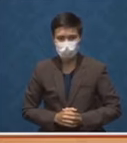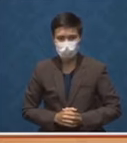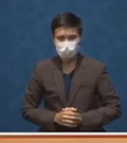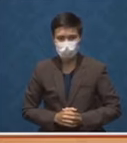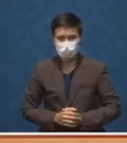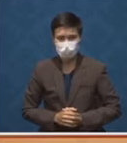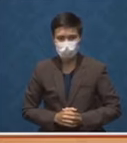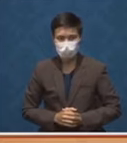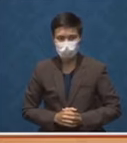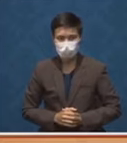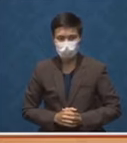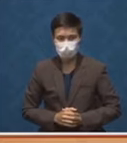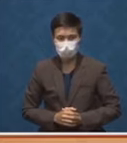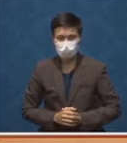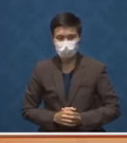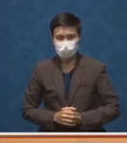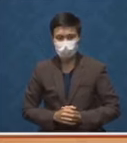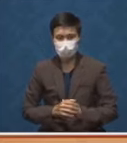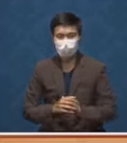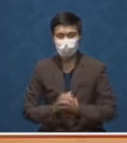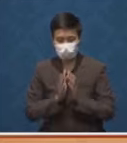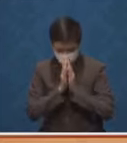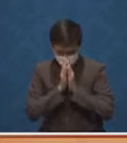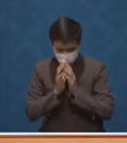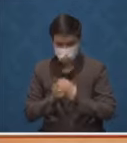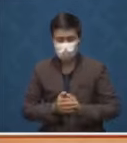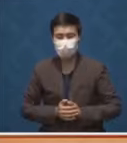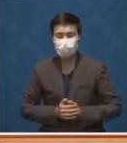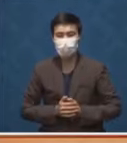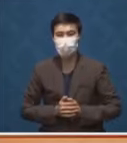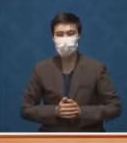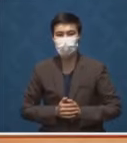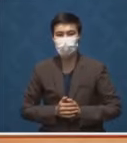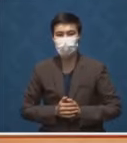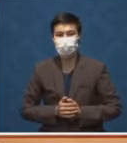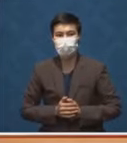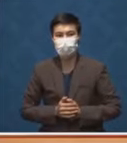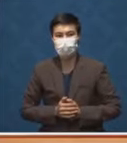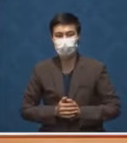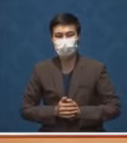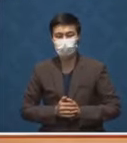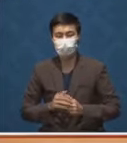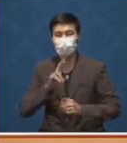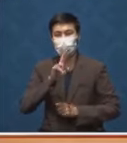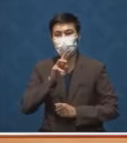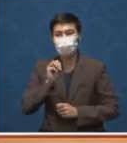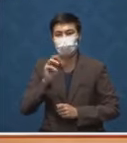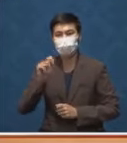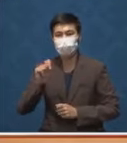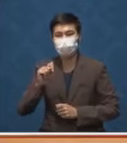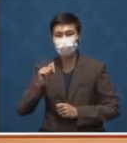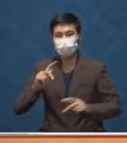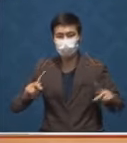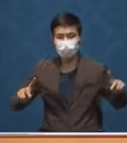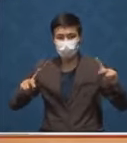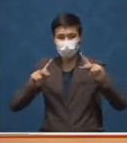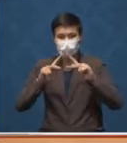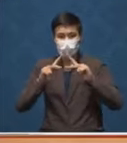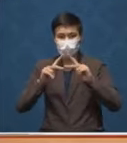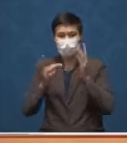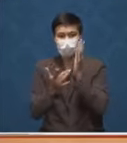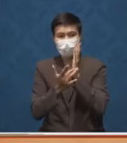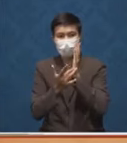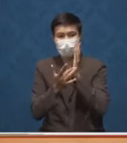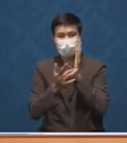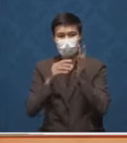เปลี่ยนท่านประธานสภาที่เคารพกับผมชัยวุฒิธนาคมานุสรรัฐมนตรีว่าการกระทรวงดิจิทัลเพื่อเศรษ